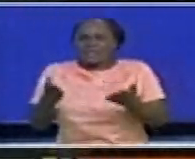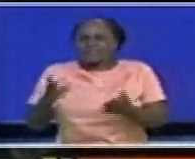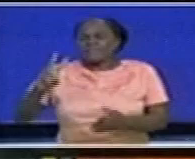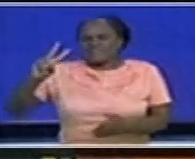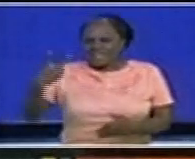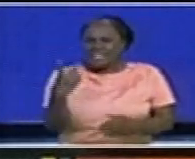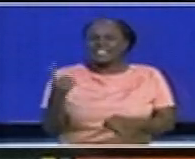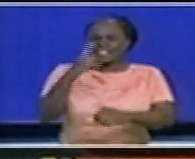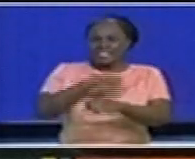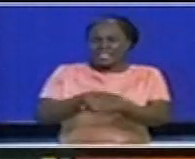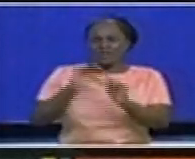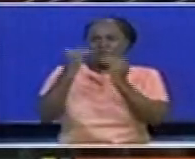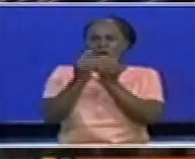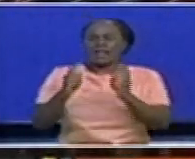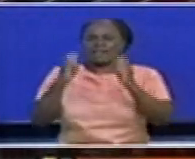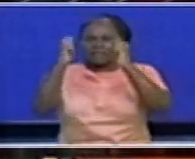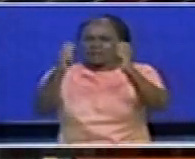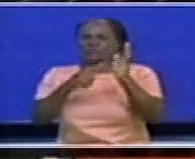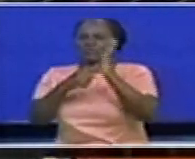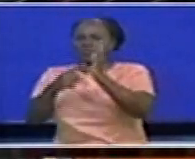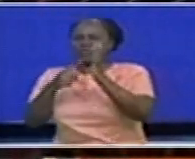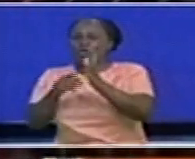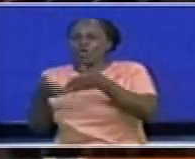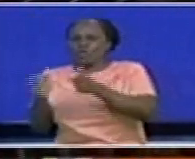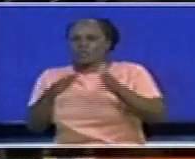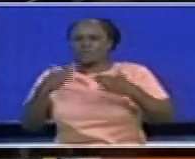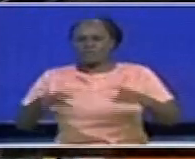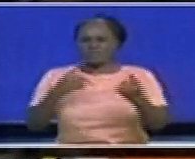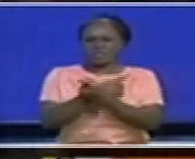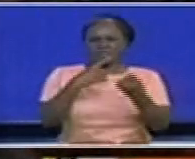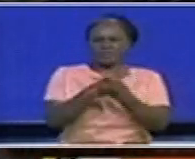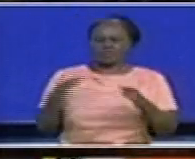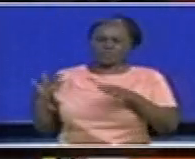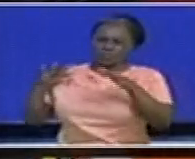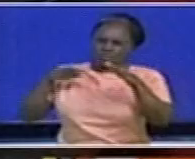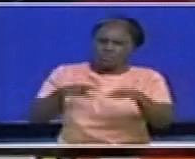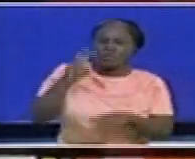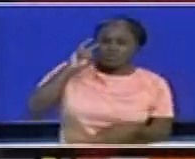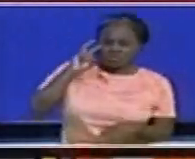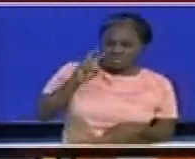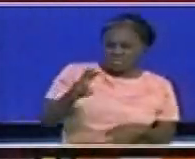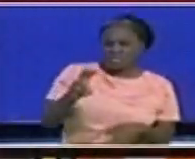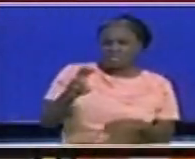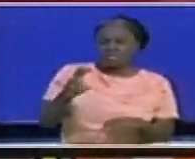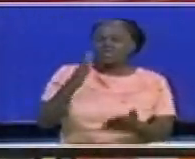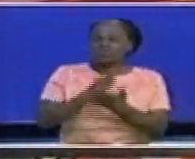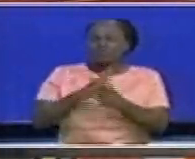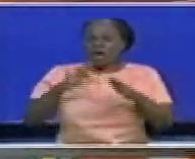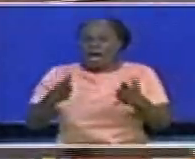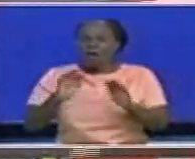ya pili ya taji hilo humu nchini, na fursa ya wananchi kutoka sehemu mbalimbali humu nchini kupata taswira kamili ya kombe